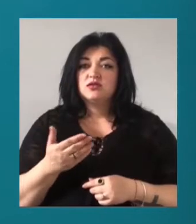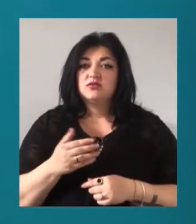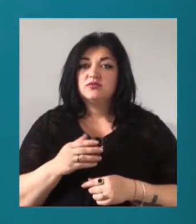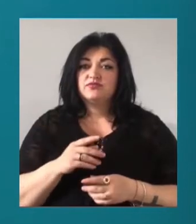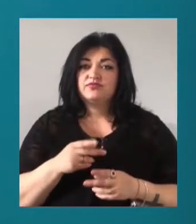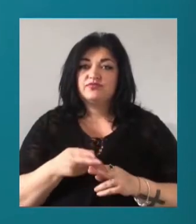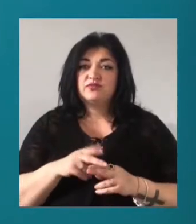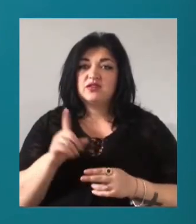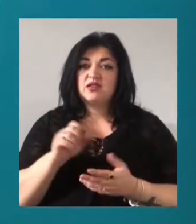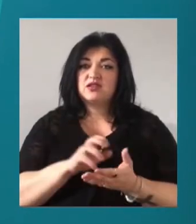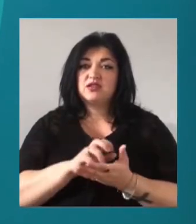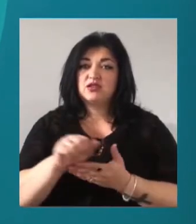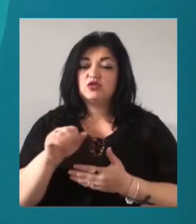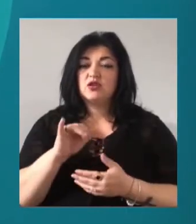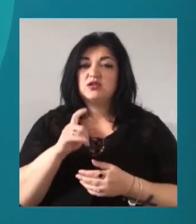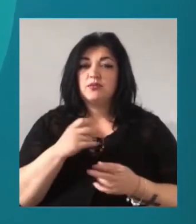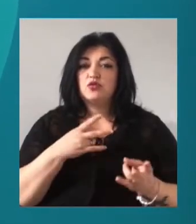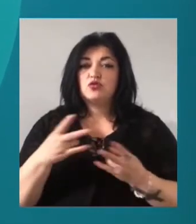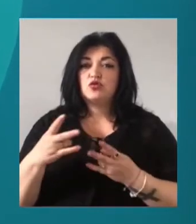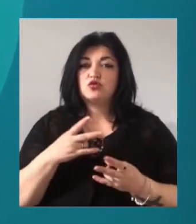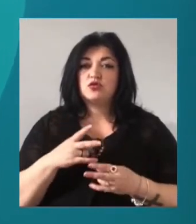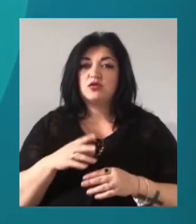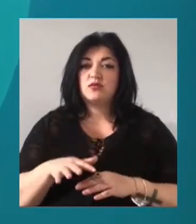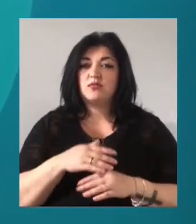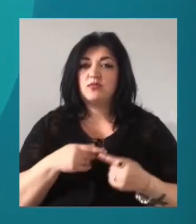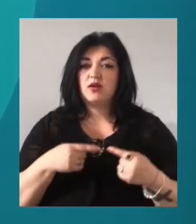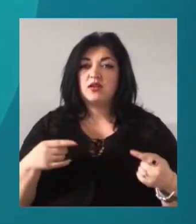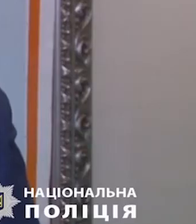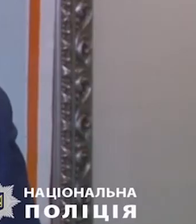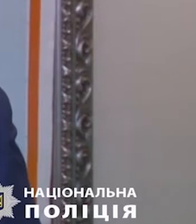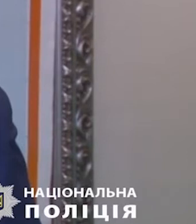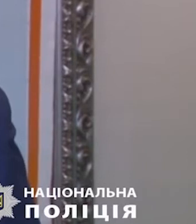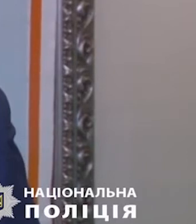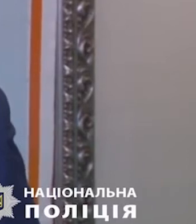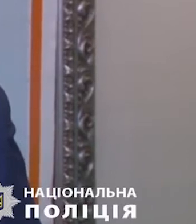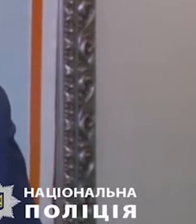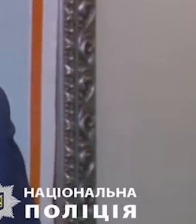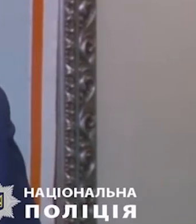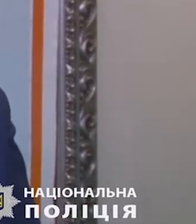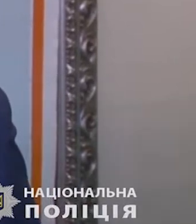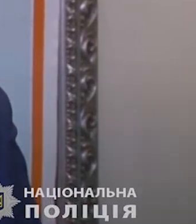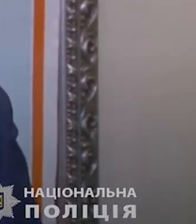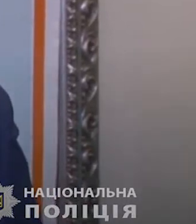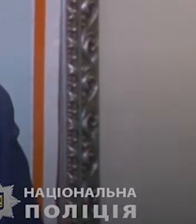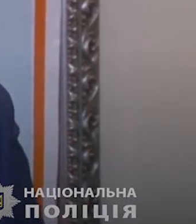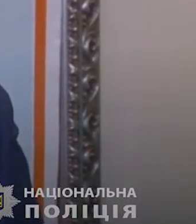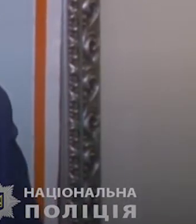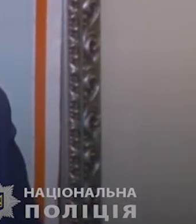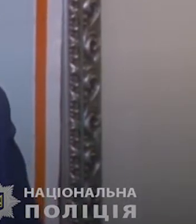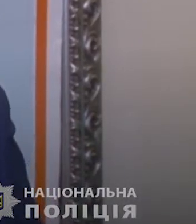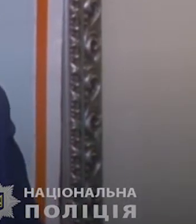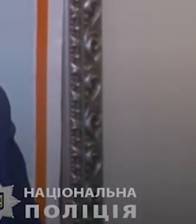умисне знищення або пошкодження майна та групове порушення громадського порядку. Поліцейські розпочали ще два кримінальних